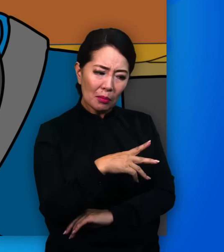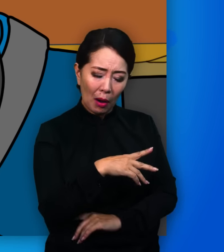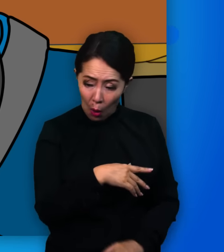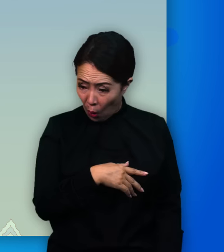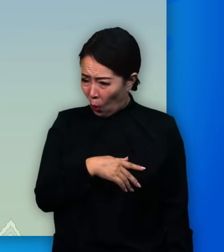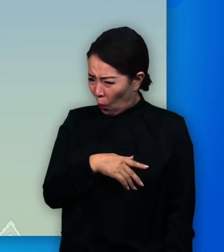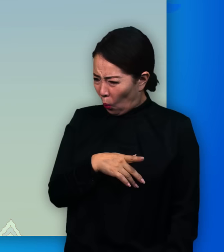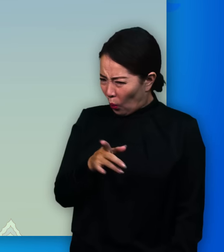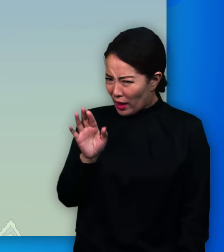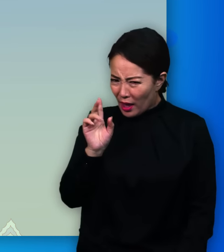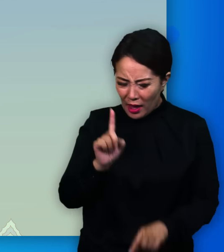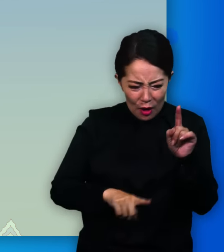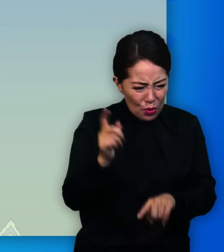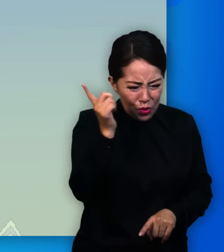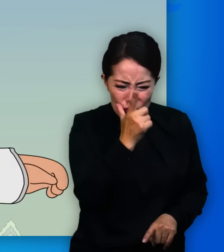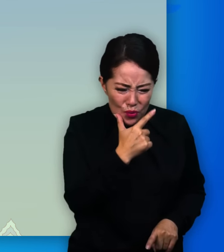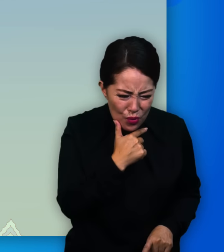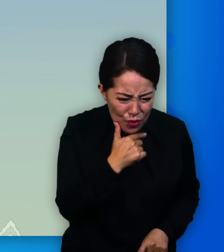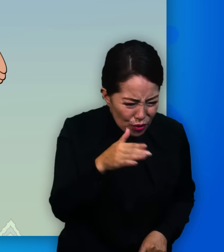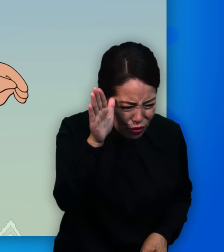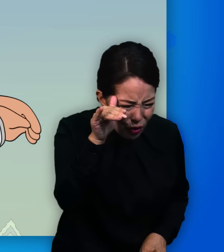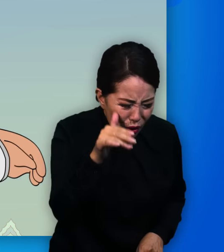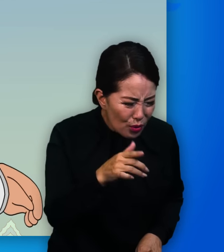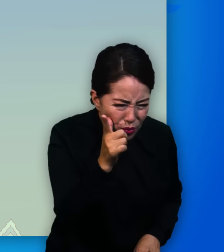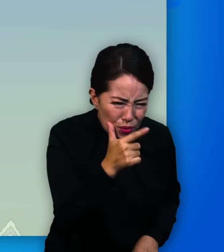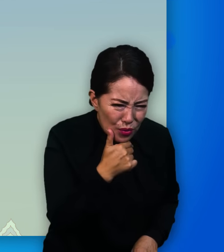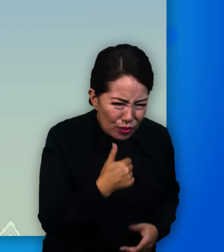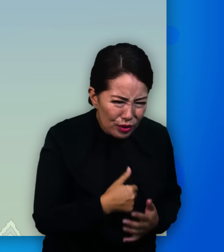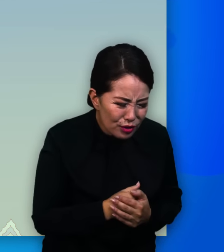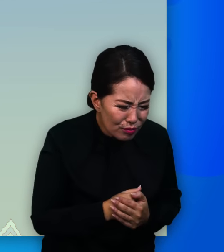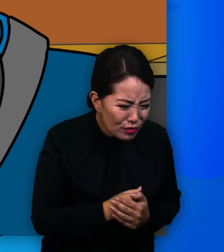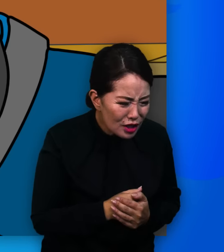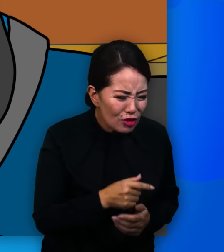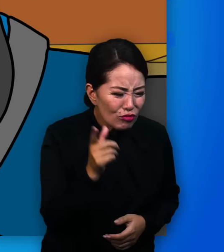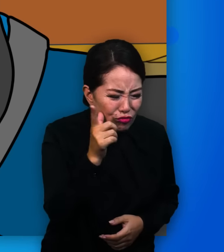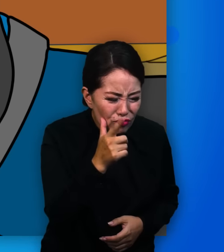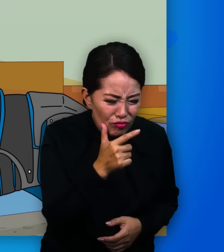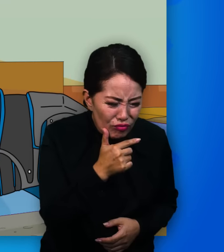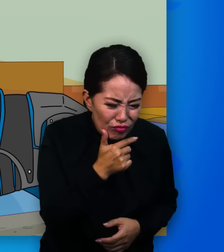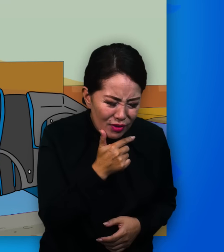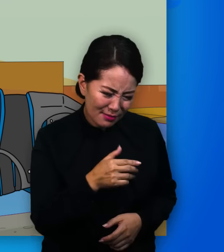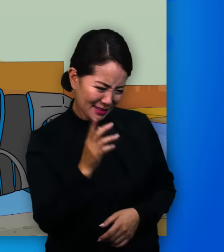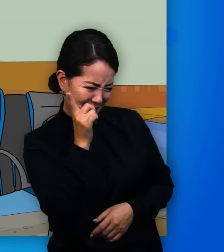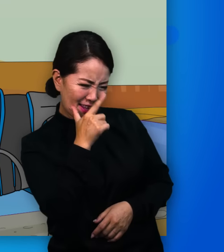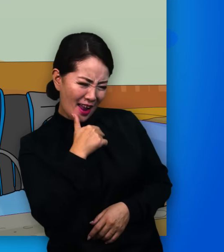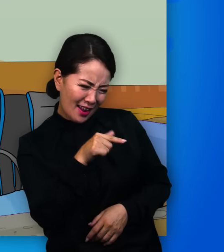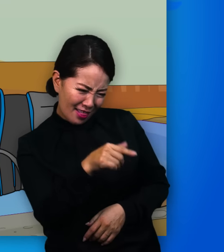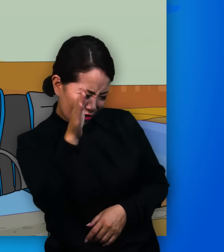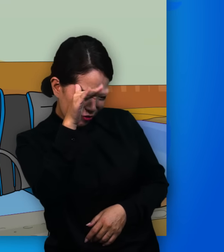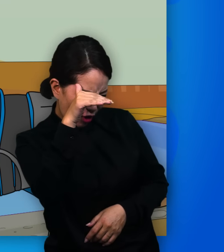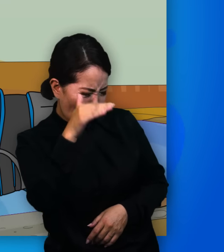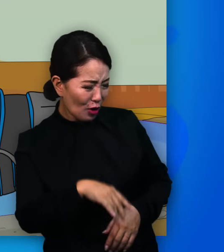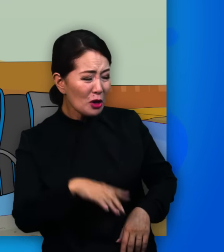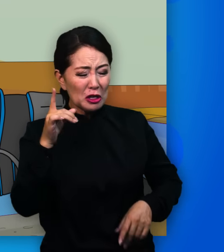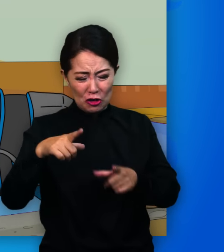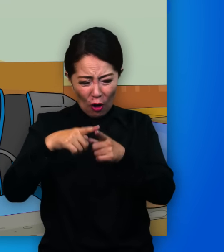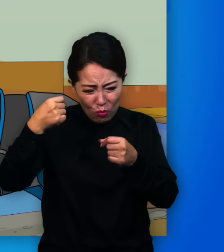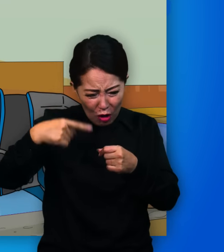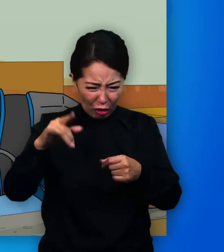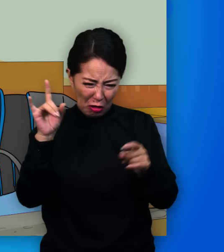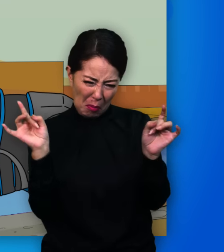Эрдний сайхан ургамал байна ээ. Энгүү энэ ургамлын талаар энэ тэмдгүй шуугаж эхлэж байна. Эрдэнэ болсон энэ ургамал